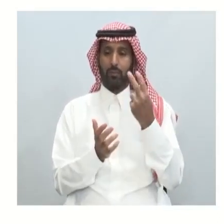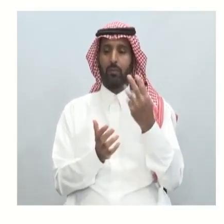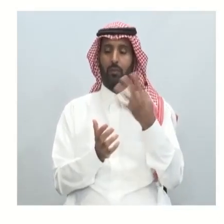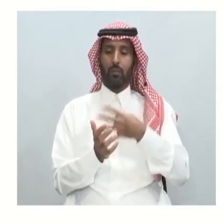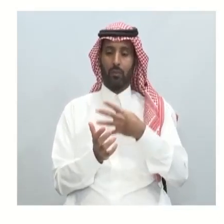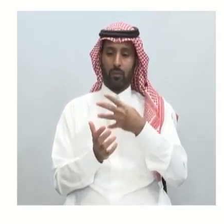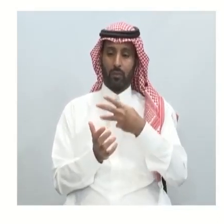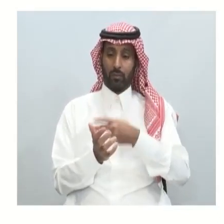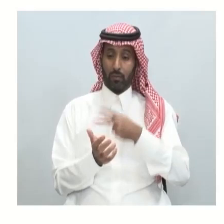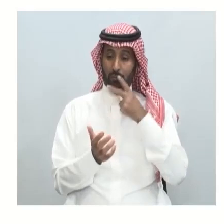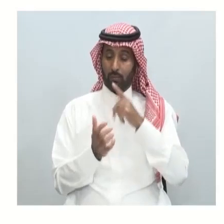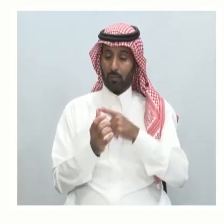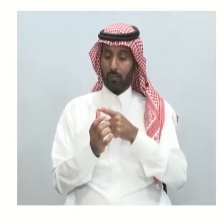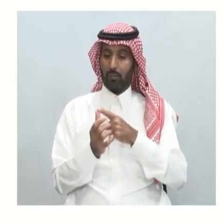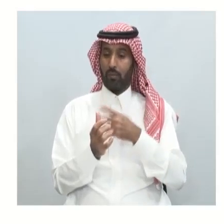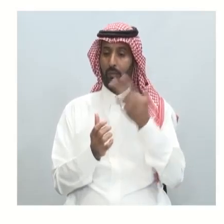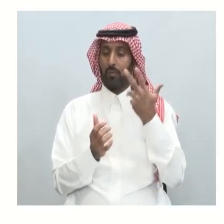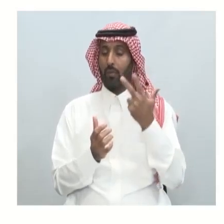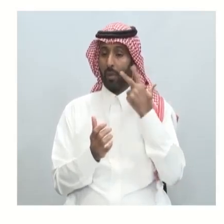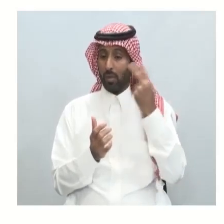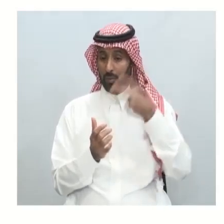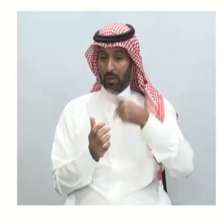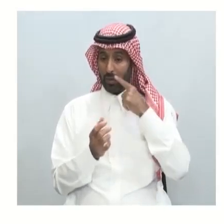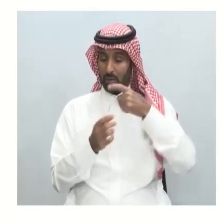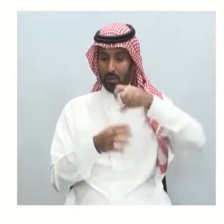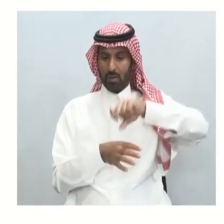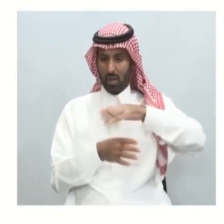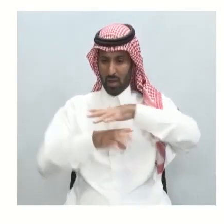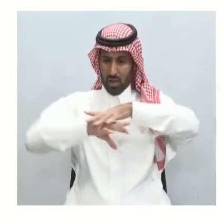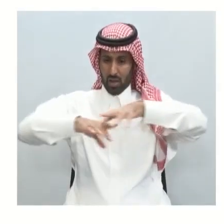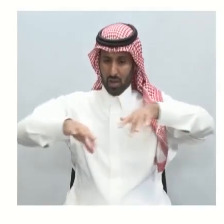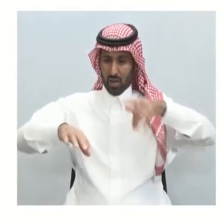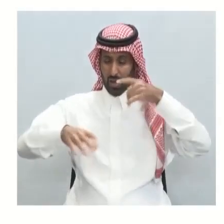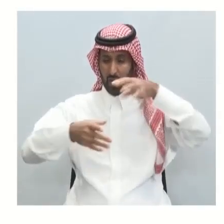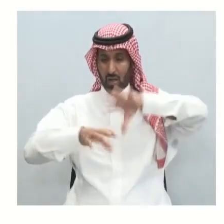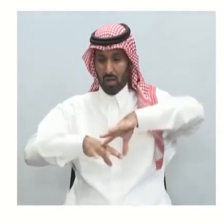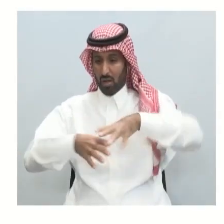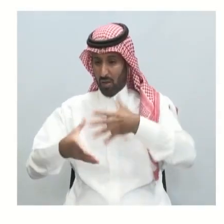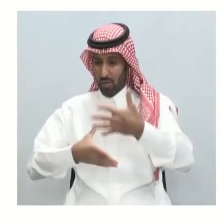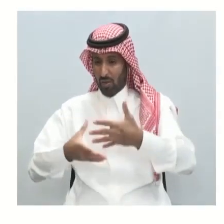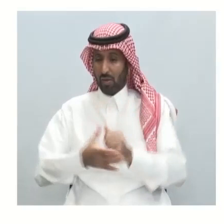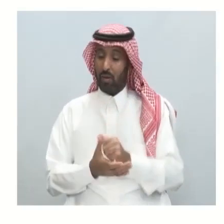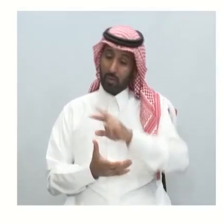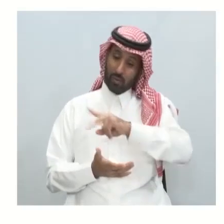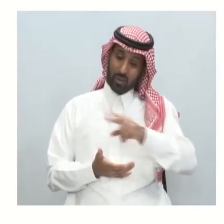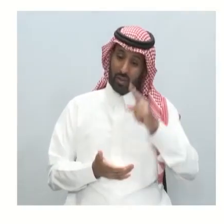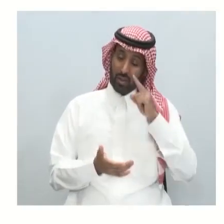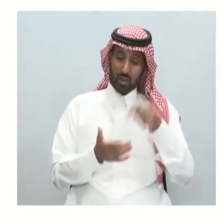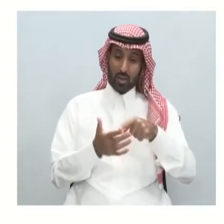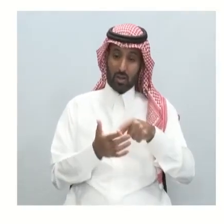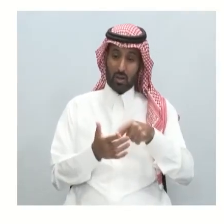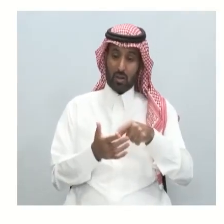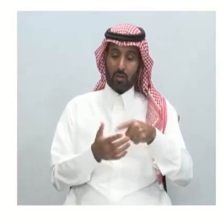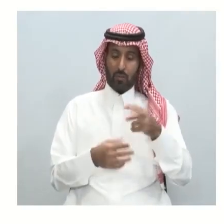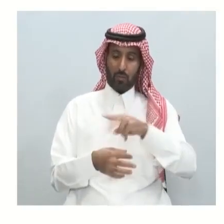المتماثله منها الزيت ومعظم المنتجات النفطيه هذه كلها مركبات غير قطبيه تكون الجزيئات غير